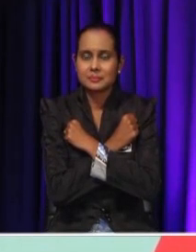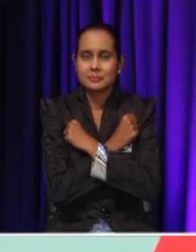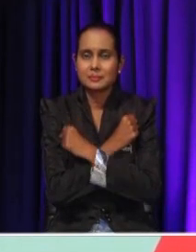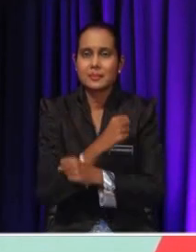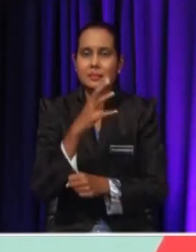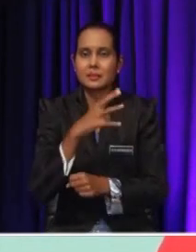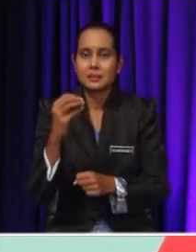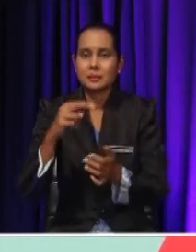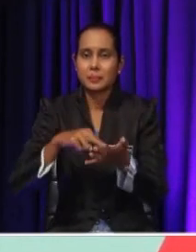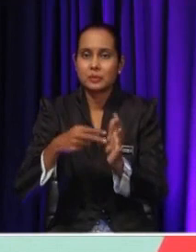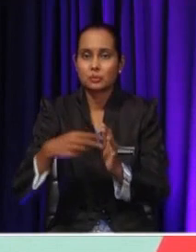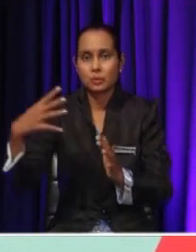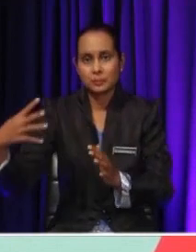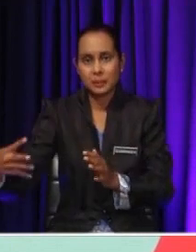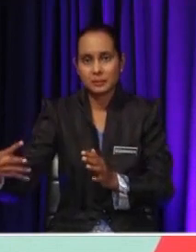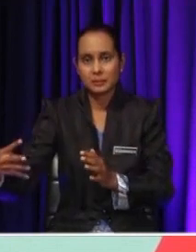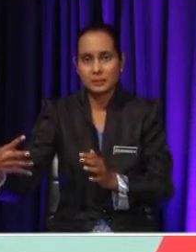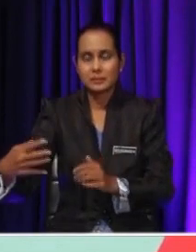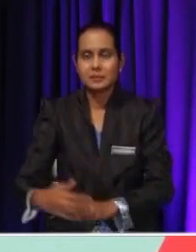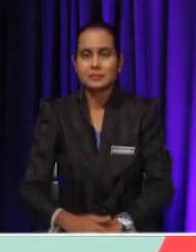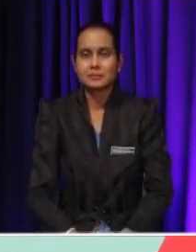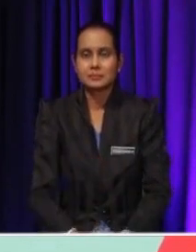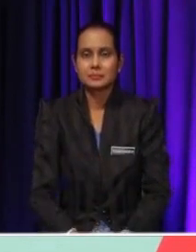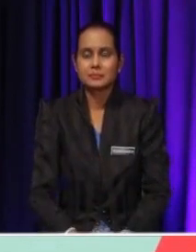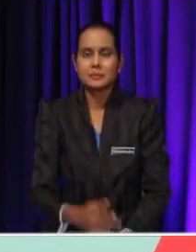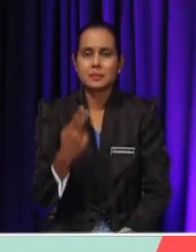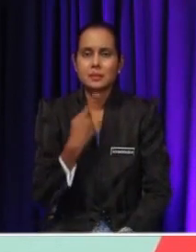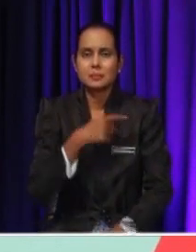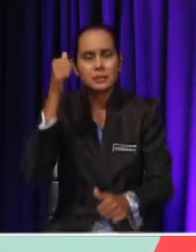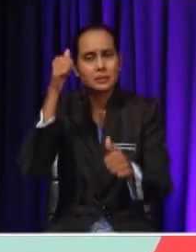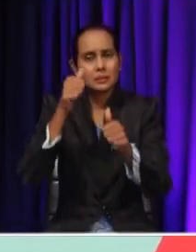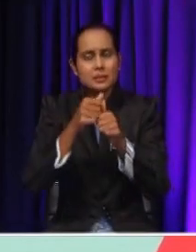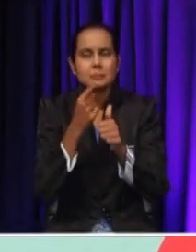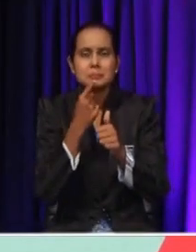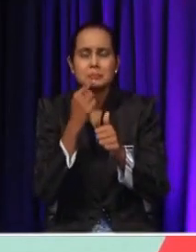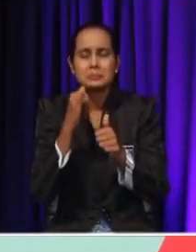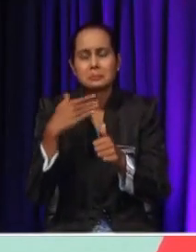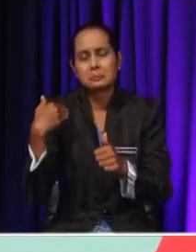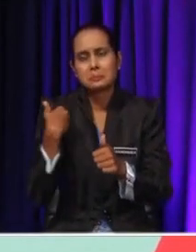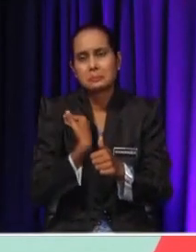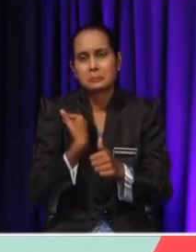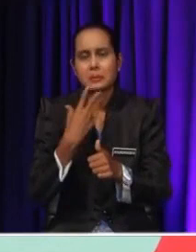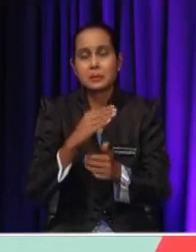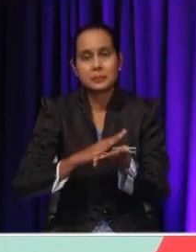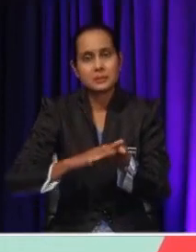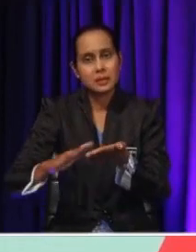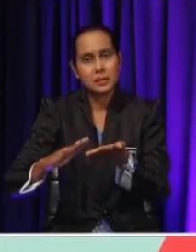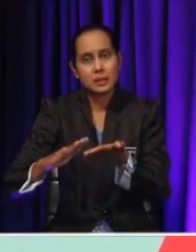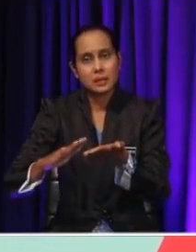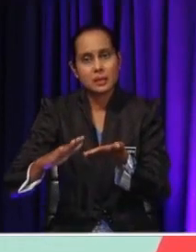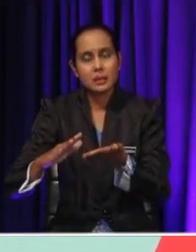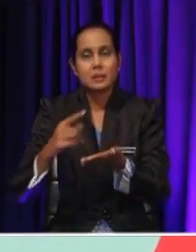dan maksud pada rangka ke-4 yang lesu dan bersih